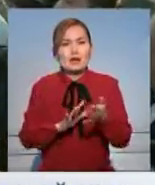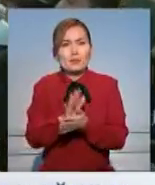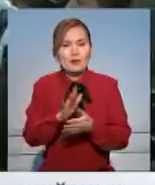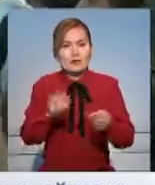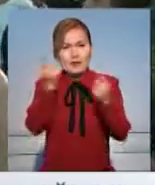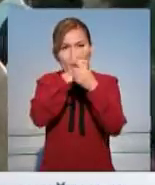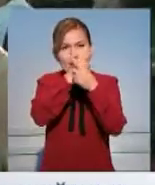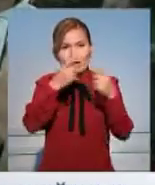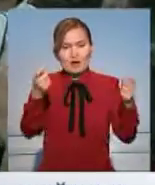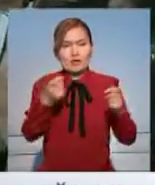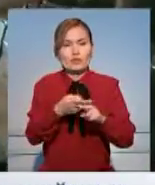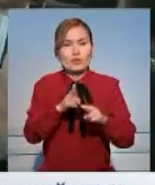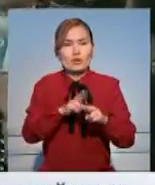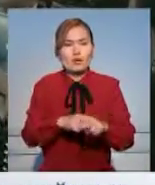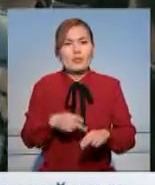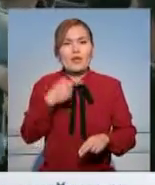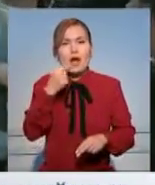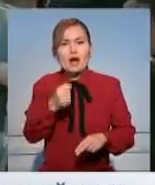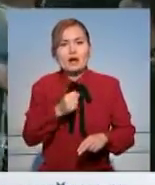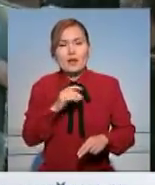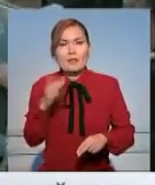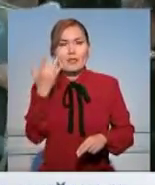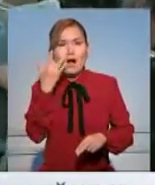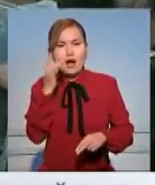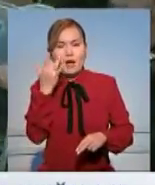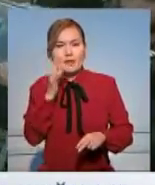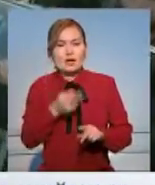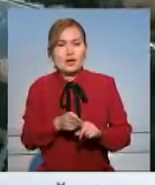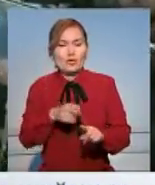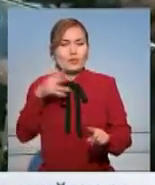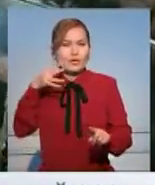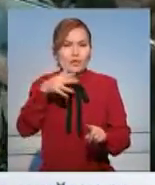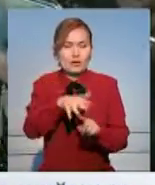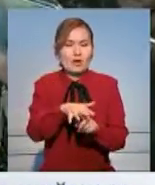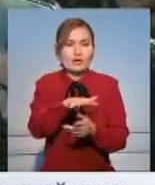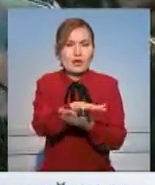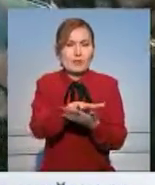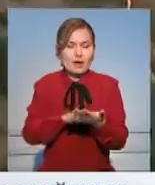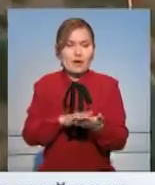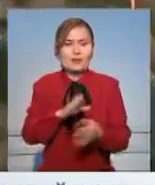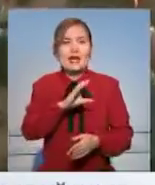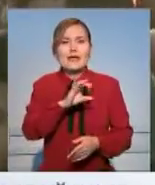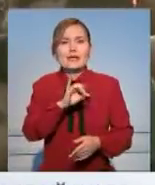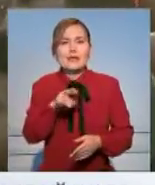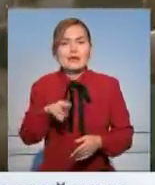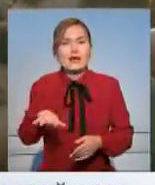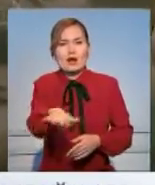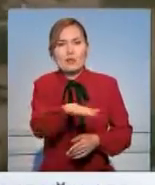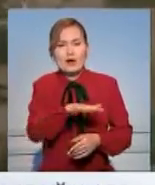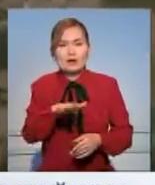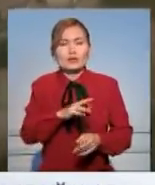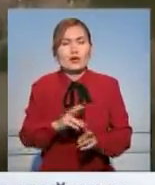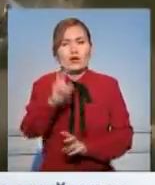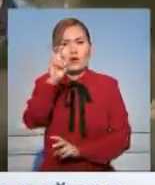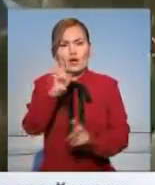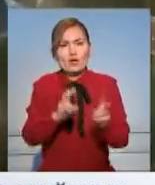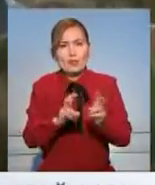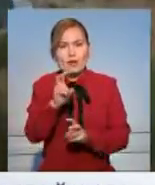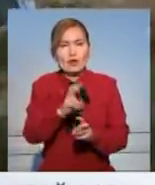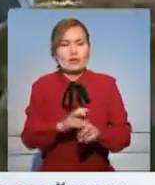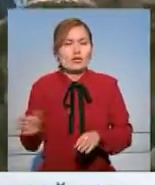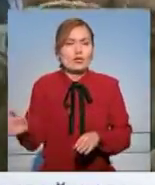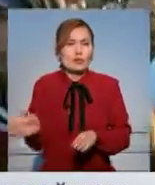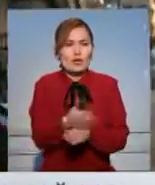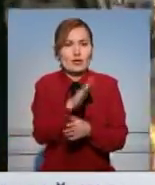шабуылына қарсы қорғаныс күштері Сирияға атылған 30 зымыранның 13-нің жойғанын және әскери операция кезінде 3 адам жараланғанын